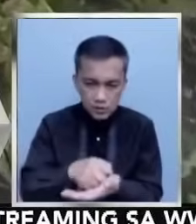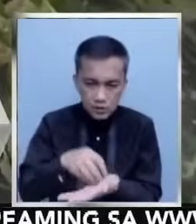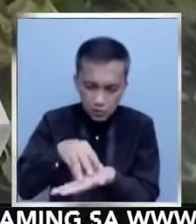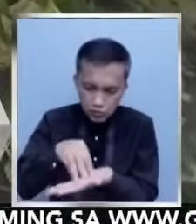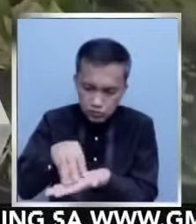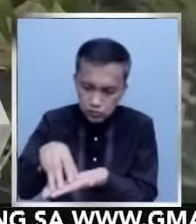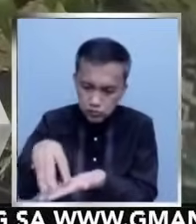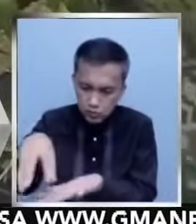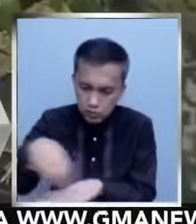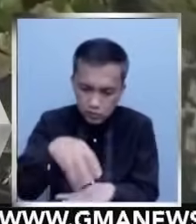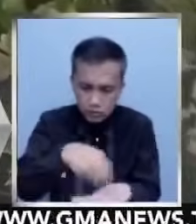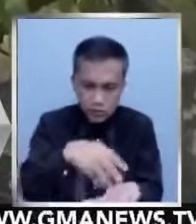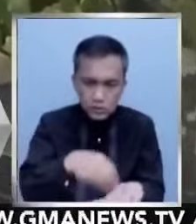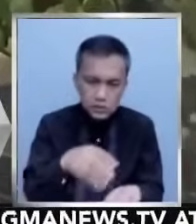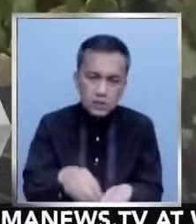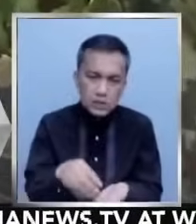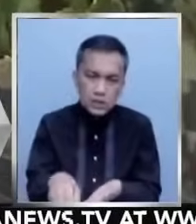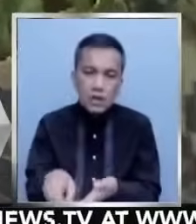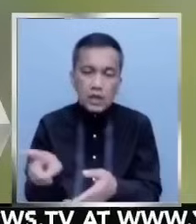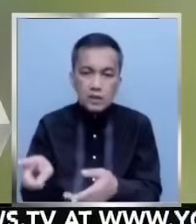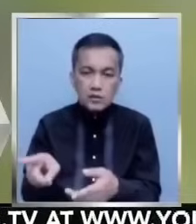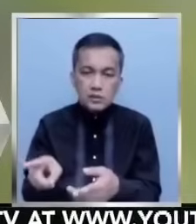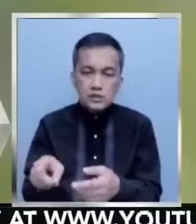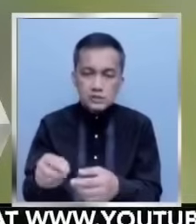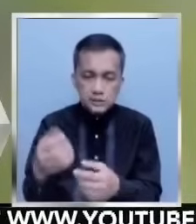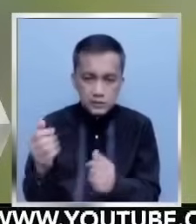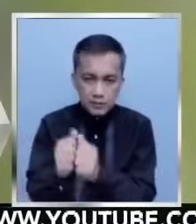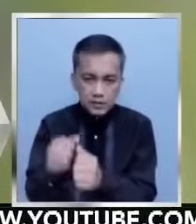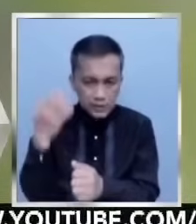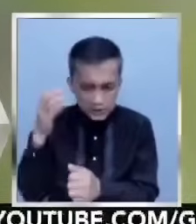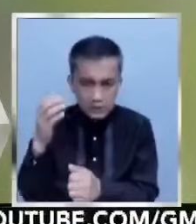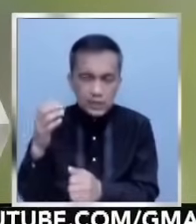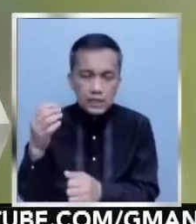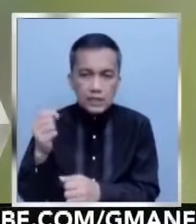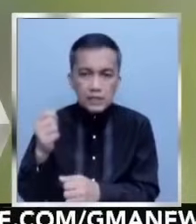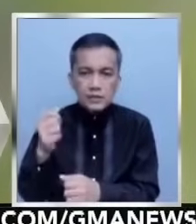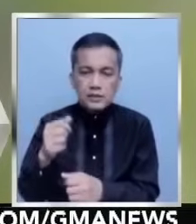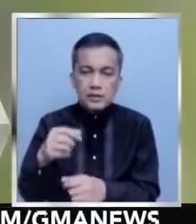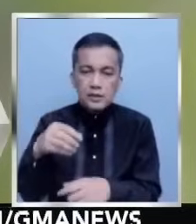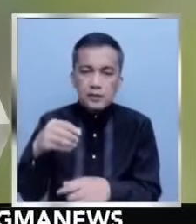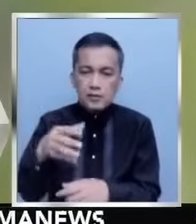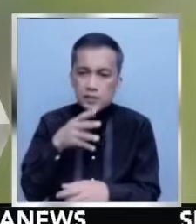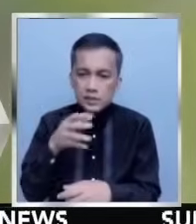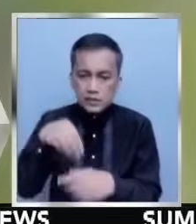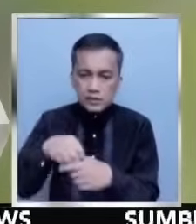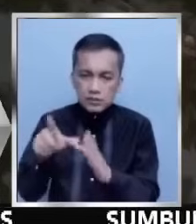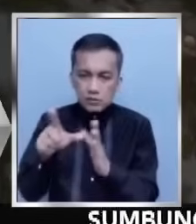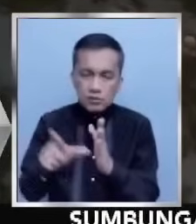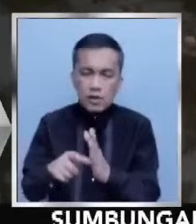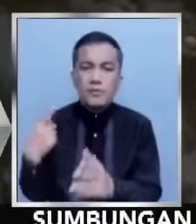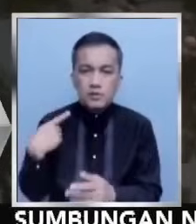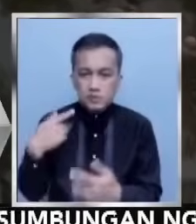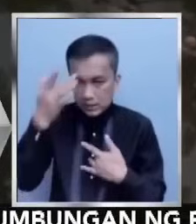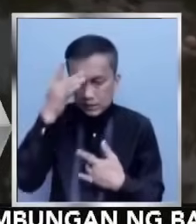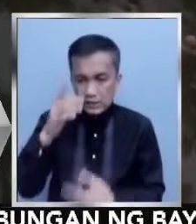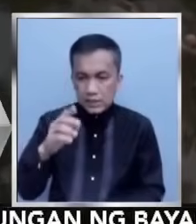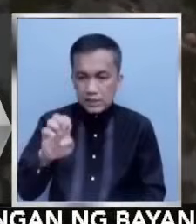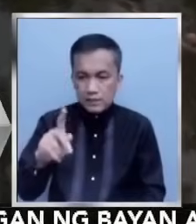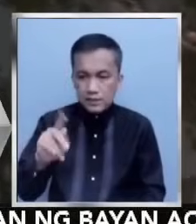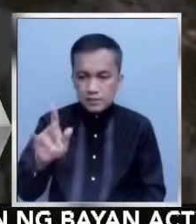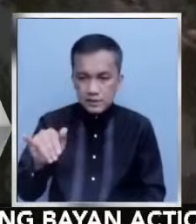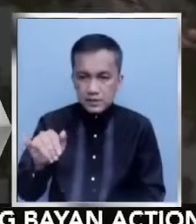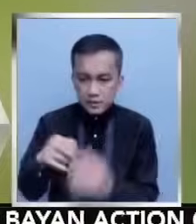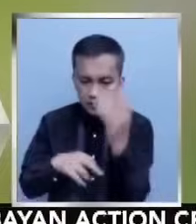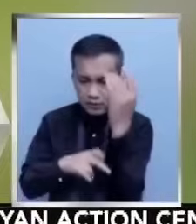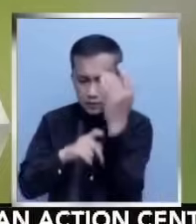pinsan at madrasta. May sakit din na epilepsy ang biktima na umakyat pa sa puno. Ayon sa mga pulis, posibleng inatake ang biktima habang